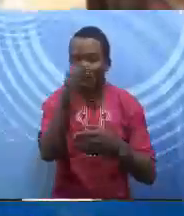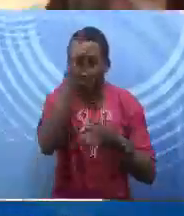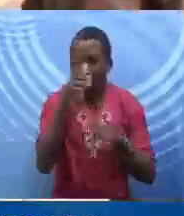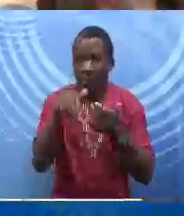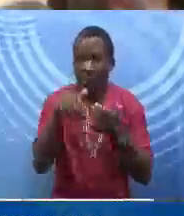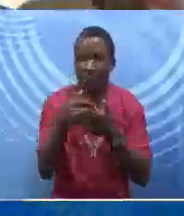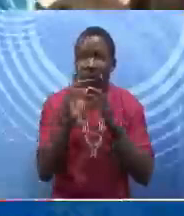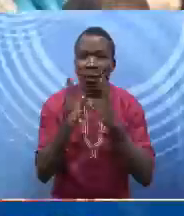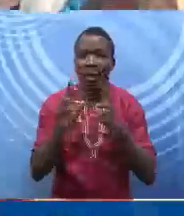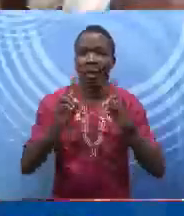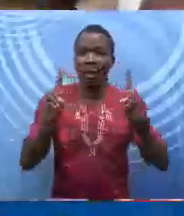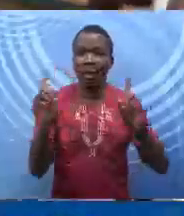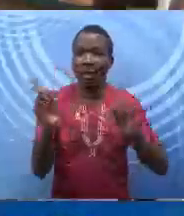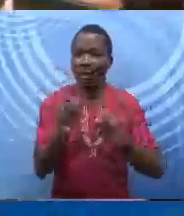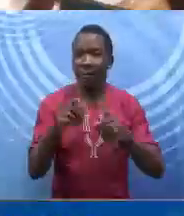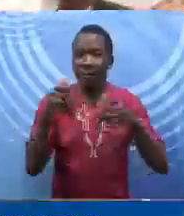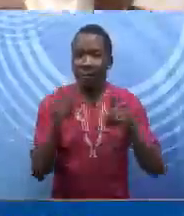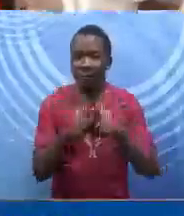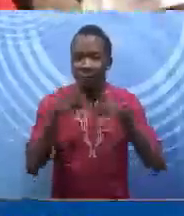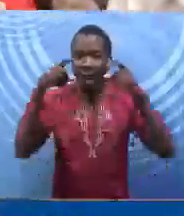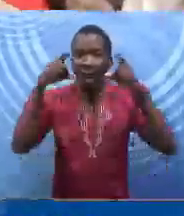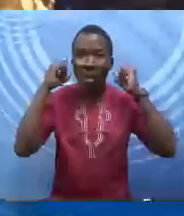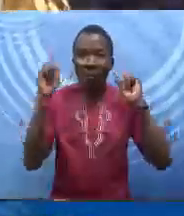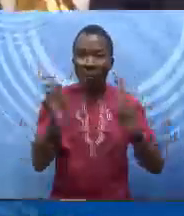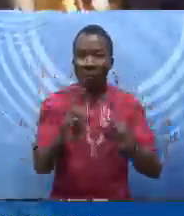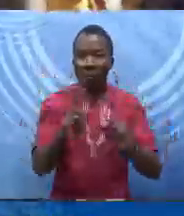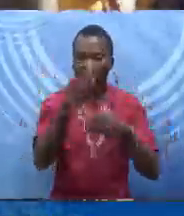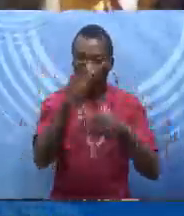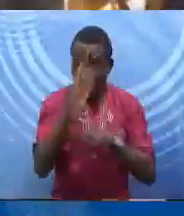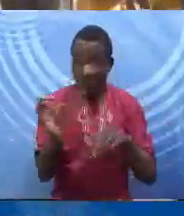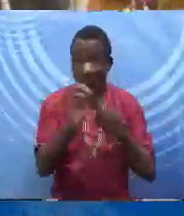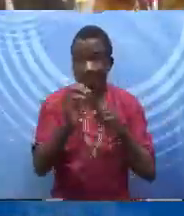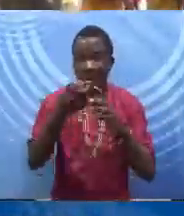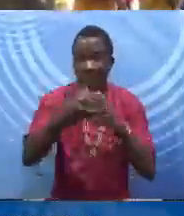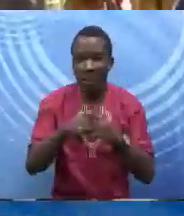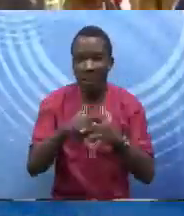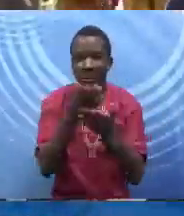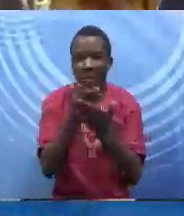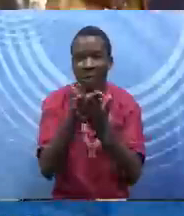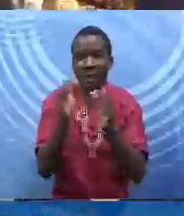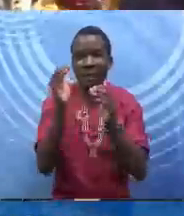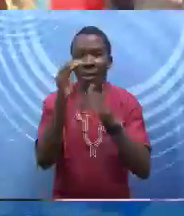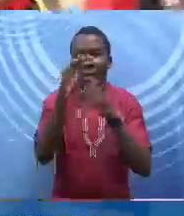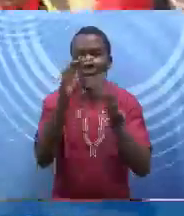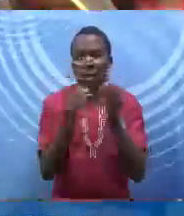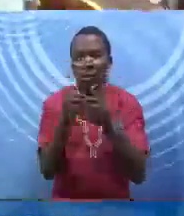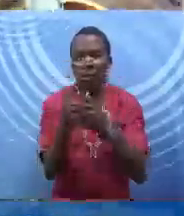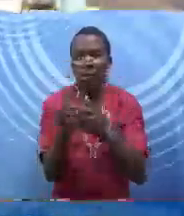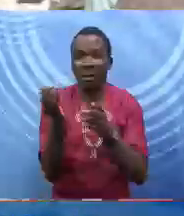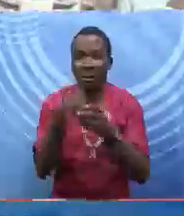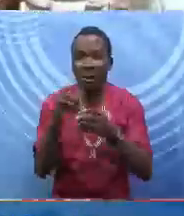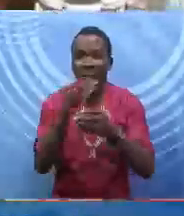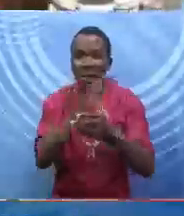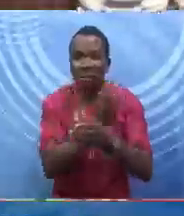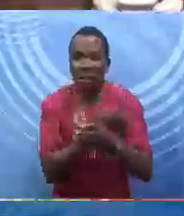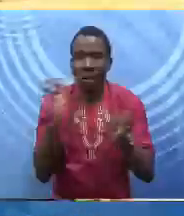usanga gusigamo metero ndetse no kwambara agapfukamunwa aba baturage batabyubahiriza. Akaba ariho bahera basaba inzego z'ubuyobozi ko bazashyira imbaraga mu bukangurambaga nk'uko